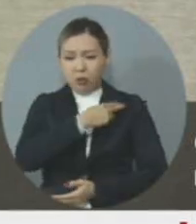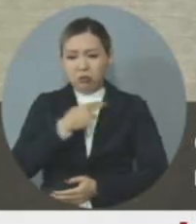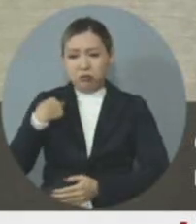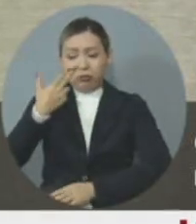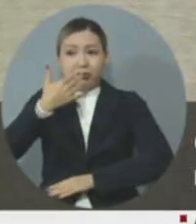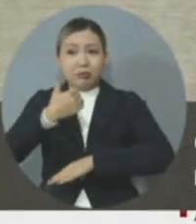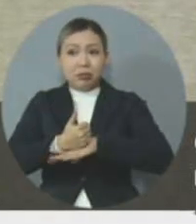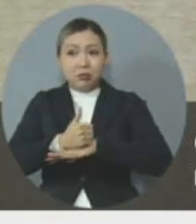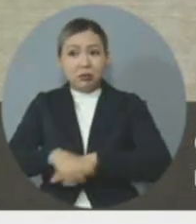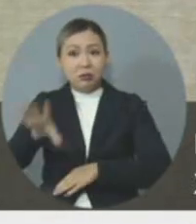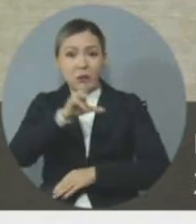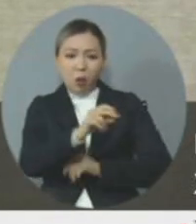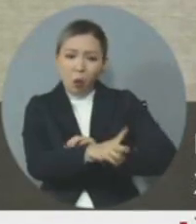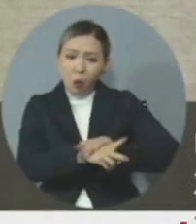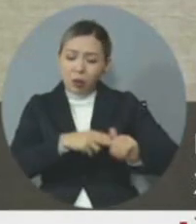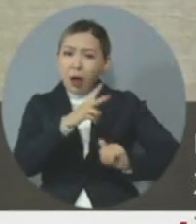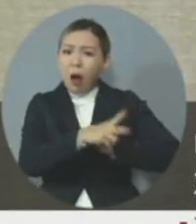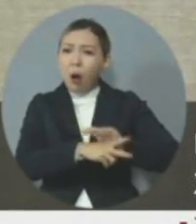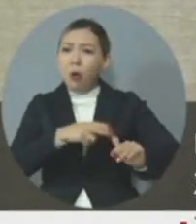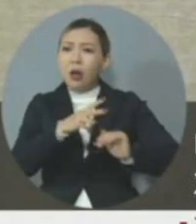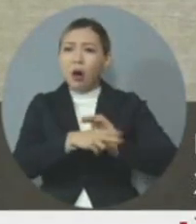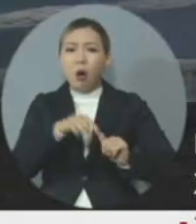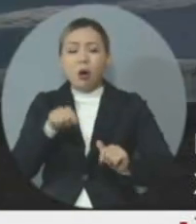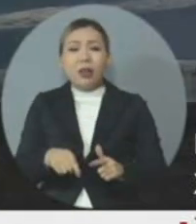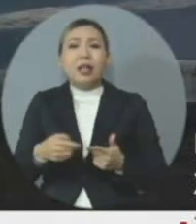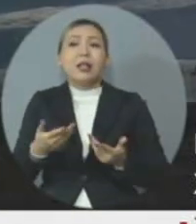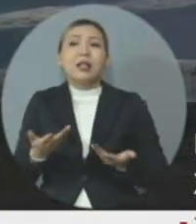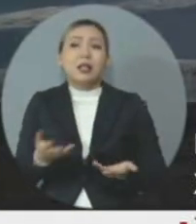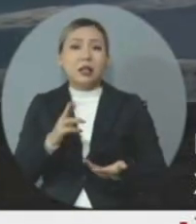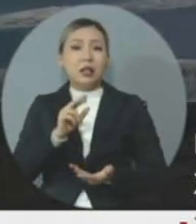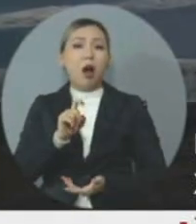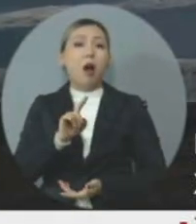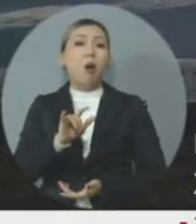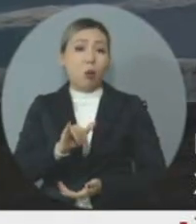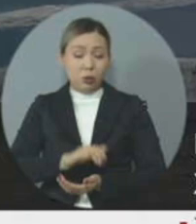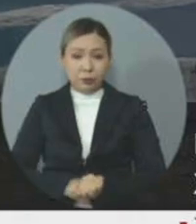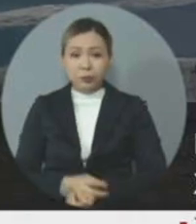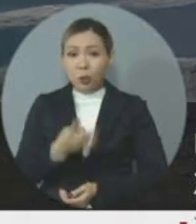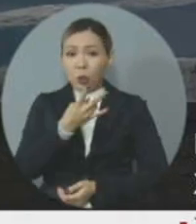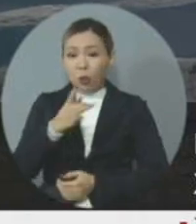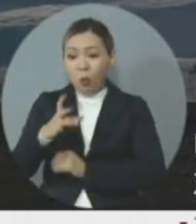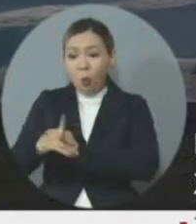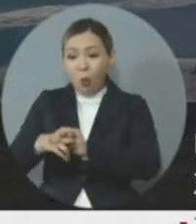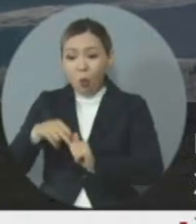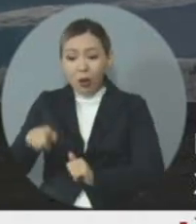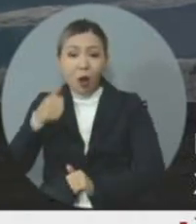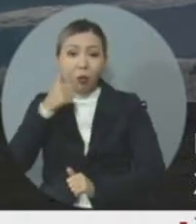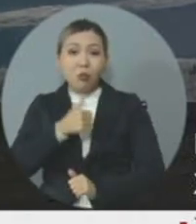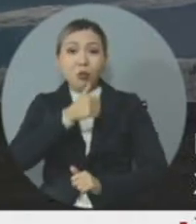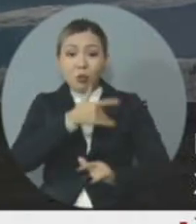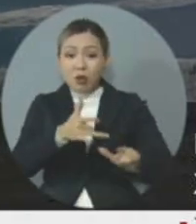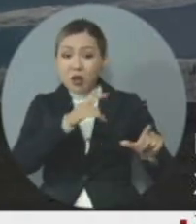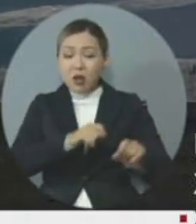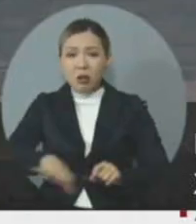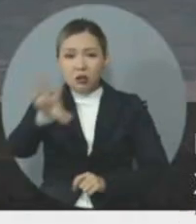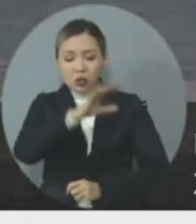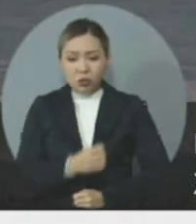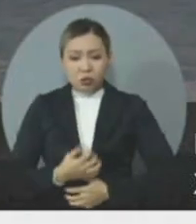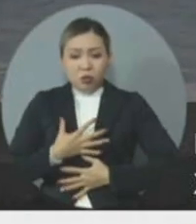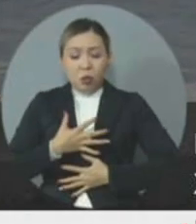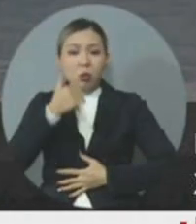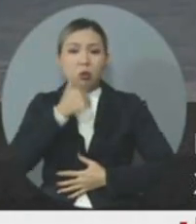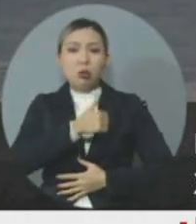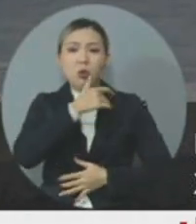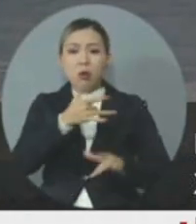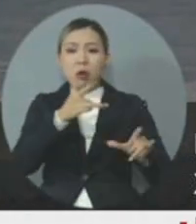ингэж хулгай хийдэг нёмиг одоо хэдүүлээ яах вэ? Нүүрсний хулгай нууцлалын гэрээнд ноцтой нийгмийг зорчрох хэмжээний гэрээ байгаа тул